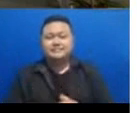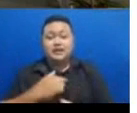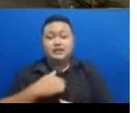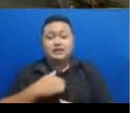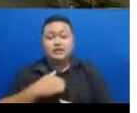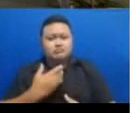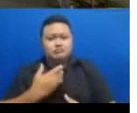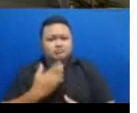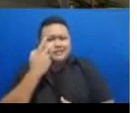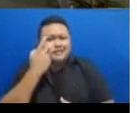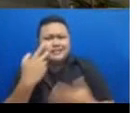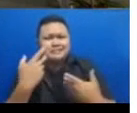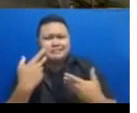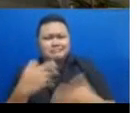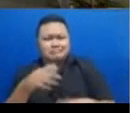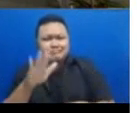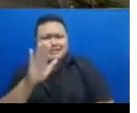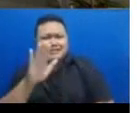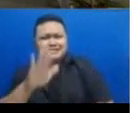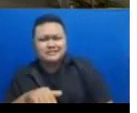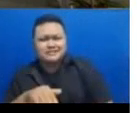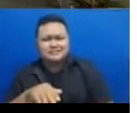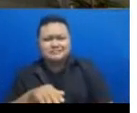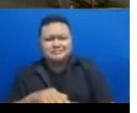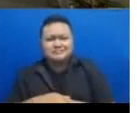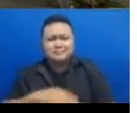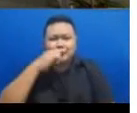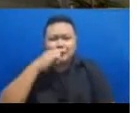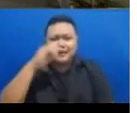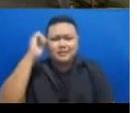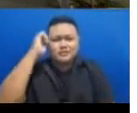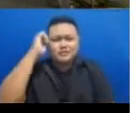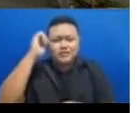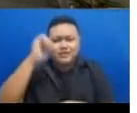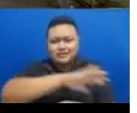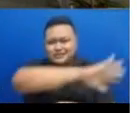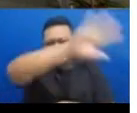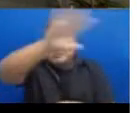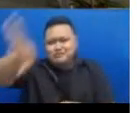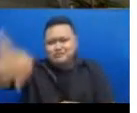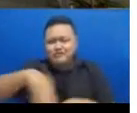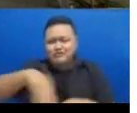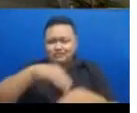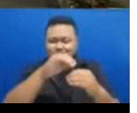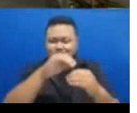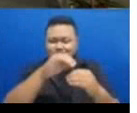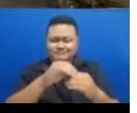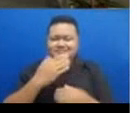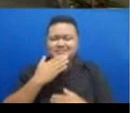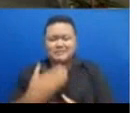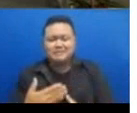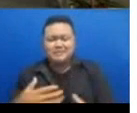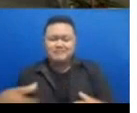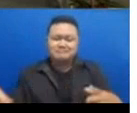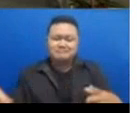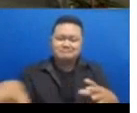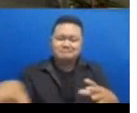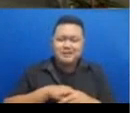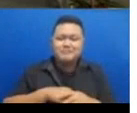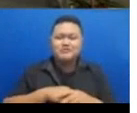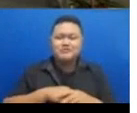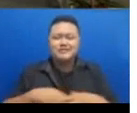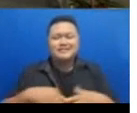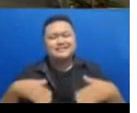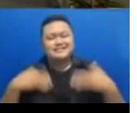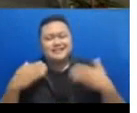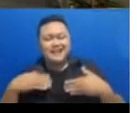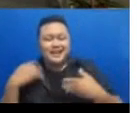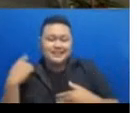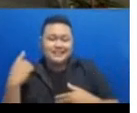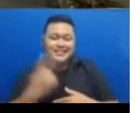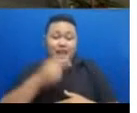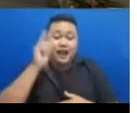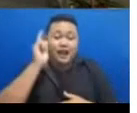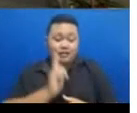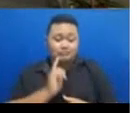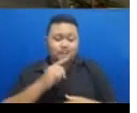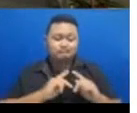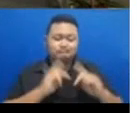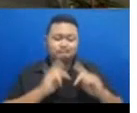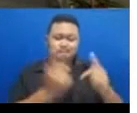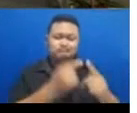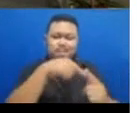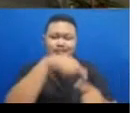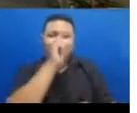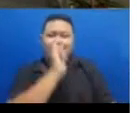Ibu dari seluruh Nusantara, selamat bergabung. Senang sekali kita bisa ada di sini semua ya Bapak Ibu ya. Susunan acara